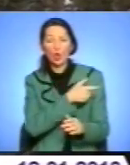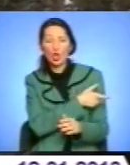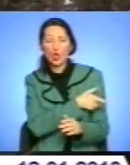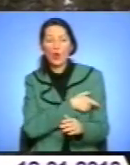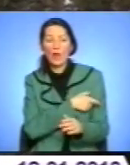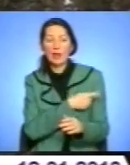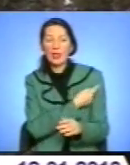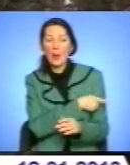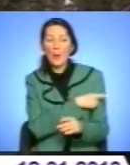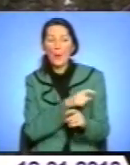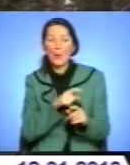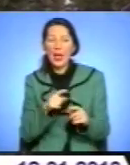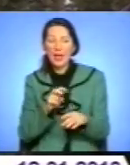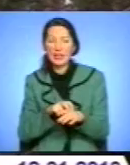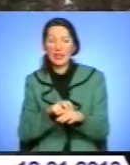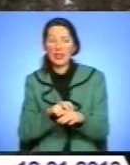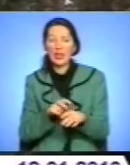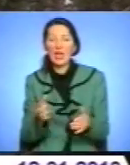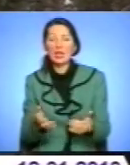та рятувальники,